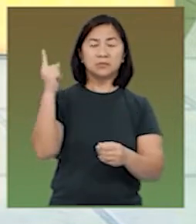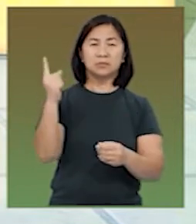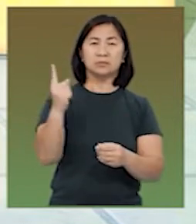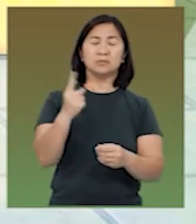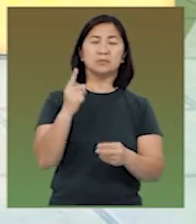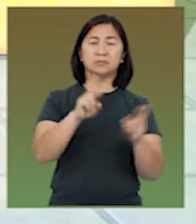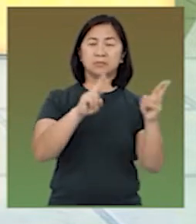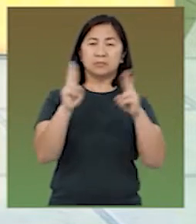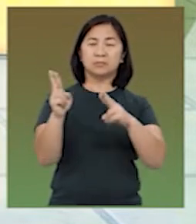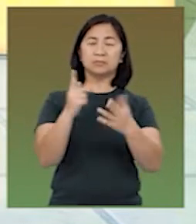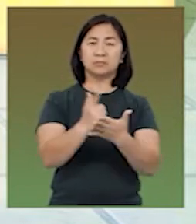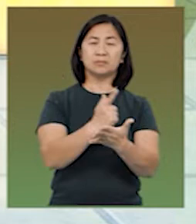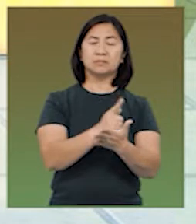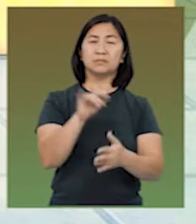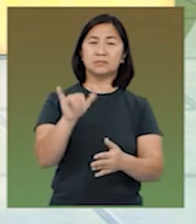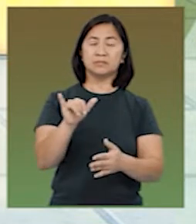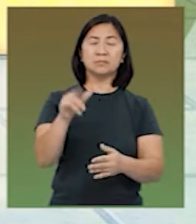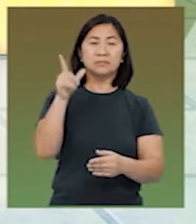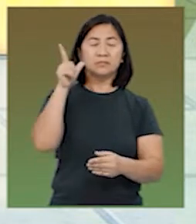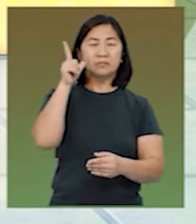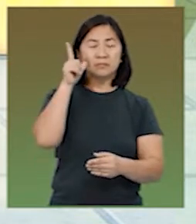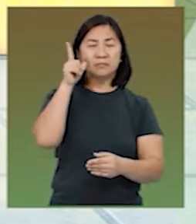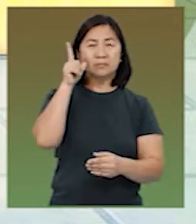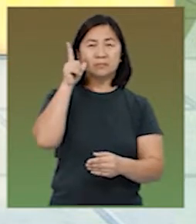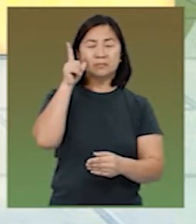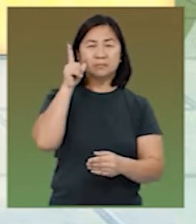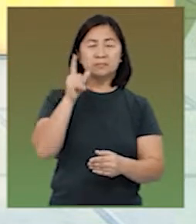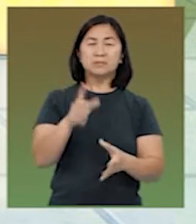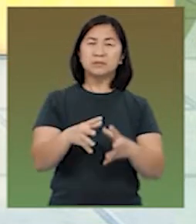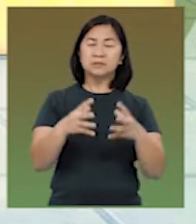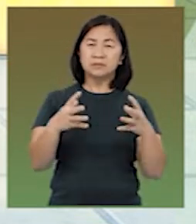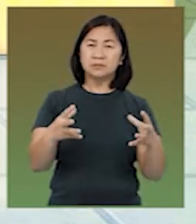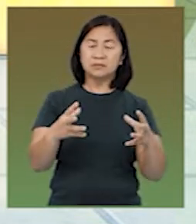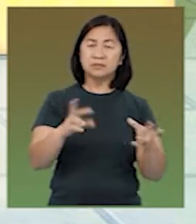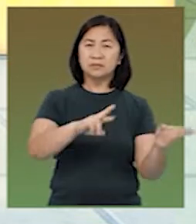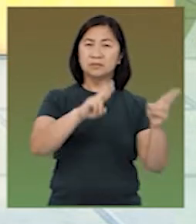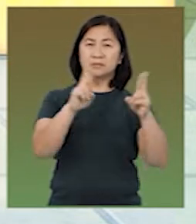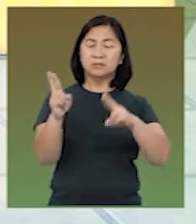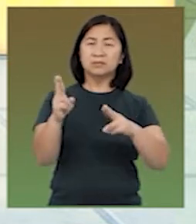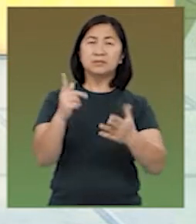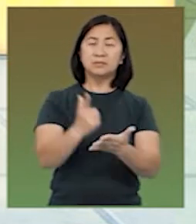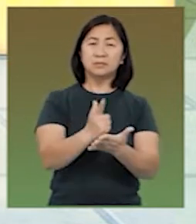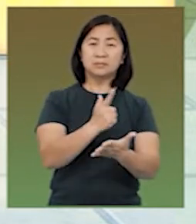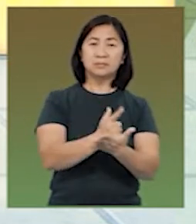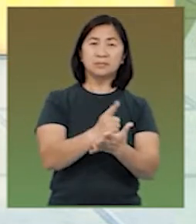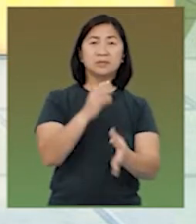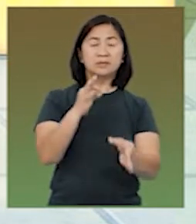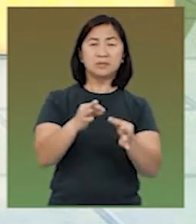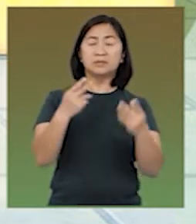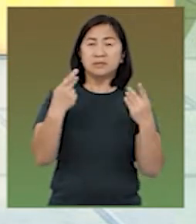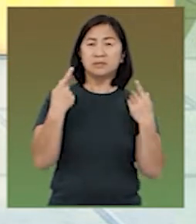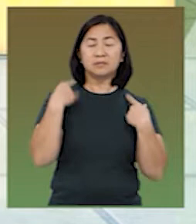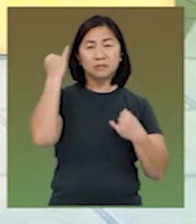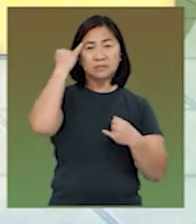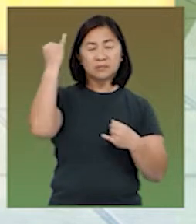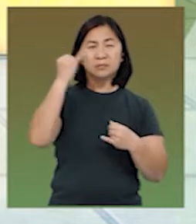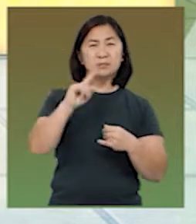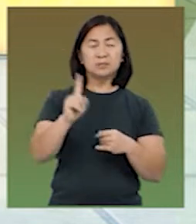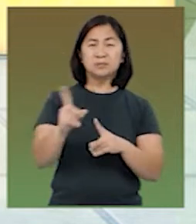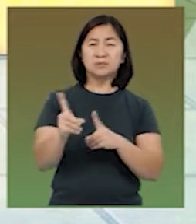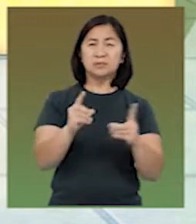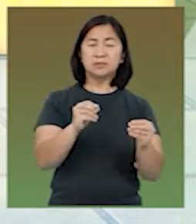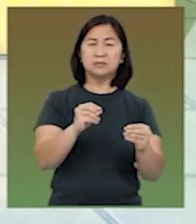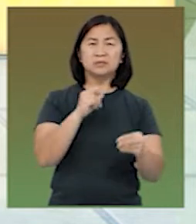mga lessons mo. Oo, Lina. Mas handa ka sa mga aralin kapag may idea ka sa mga gagawin